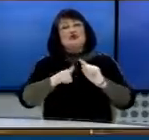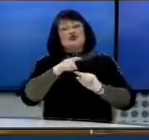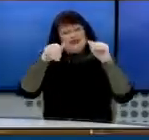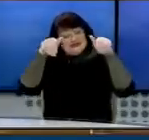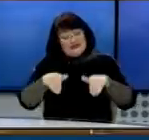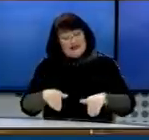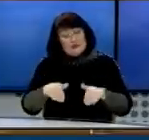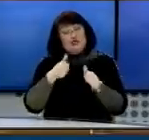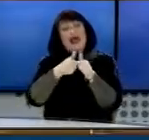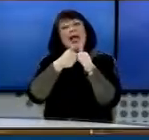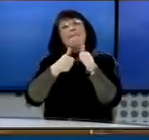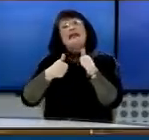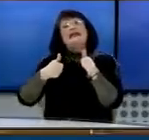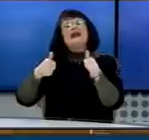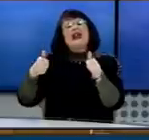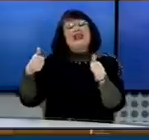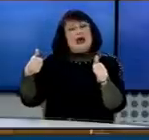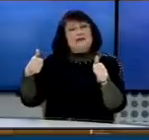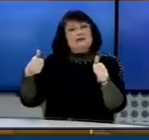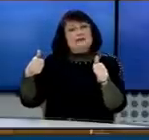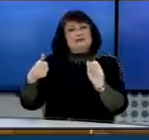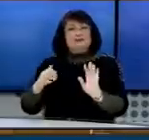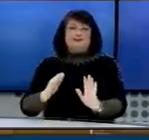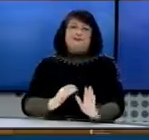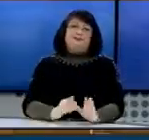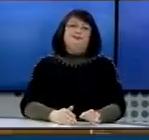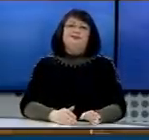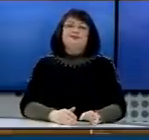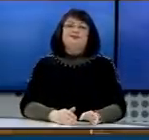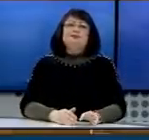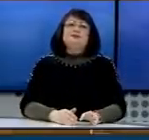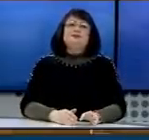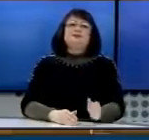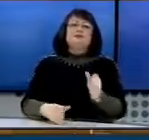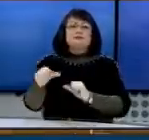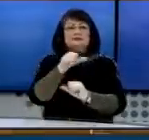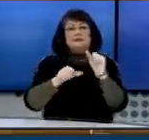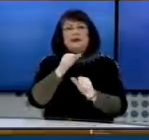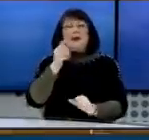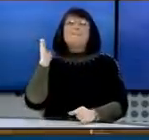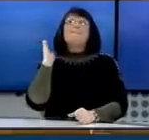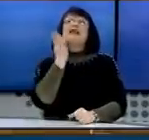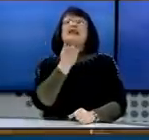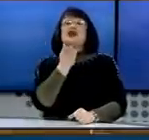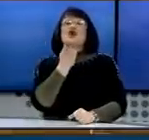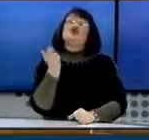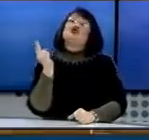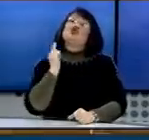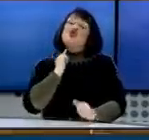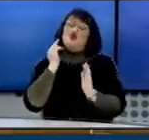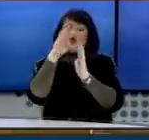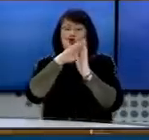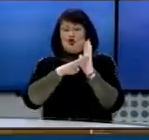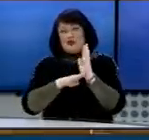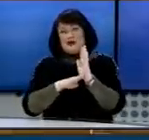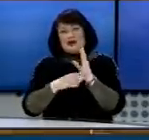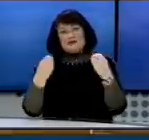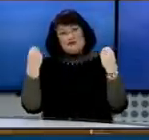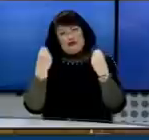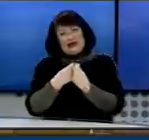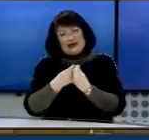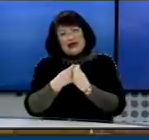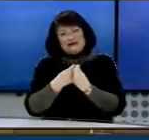σεβασμό στην επετηρίδα τους, αλλά και η αναθεώρηση του ποινικού κώδικα που ευθυγραμμίζεται πλέον